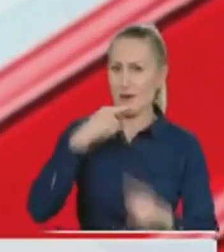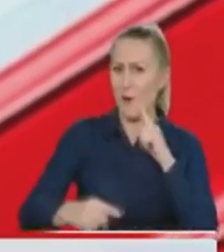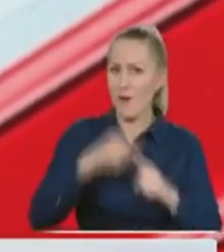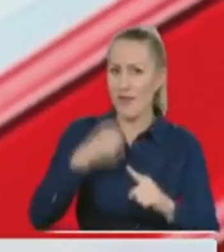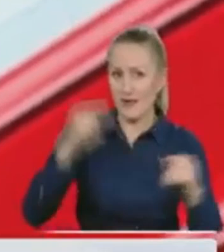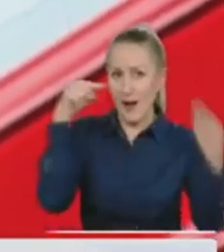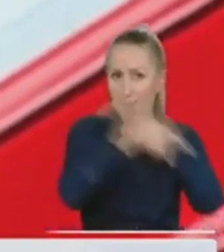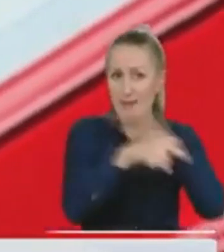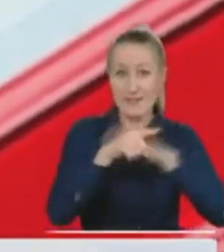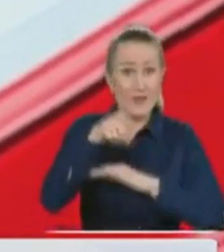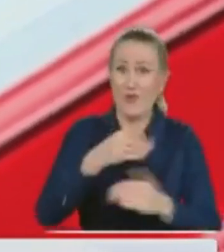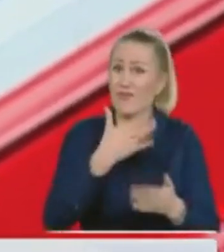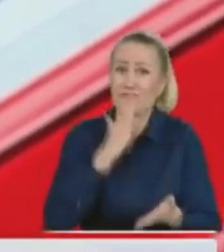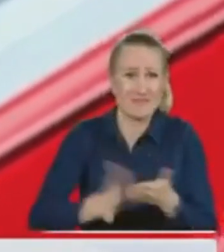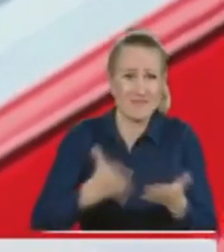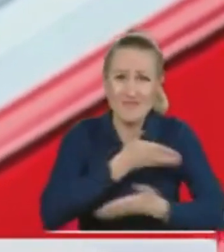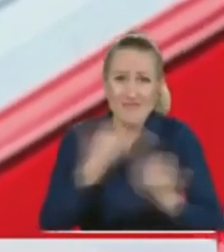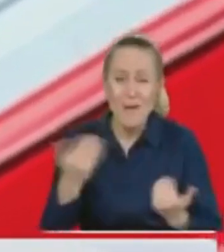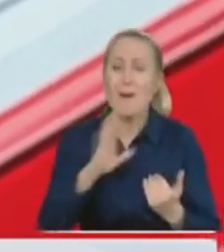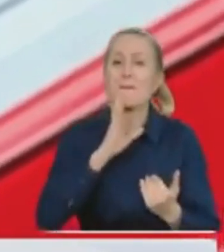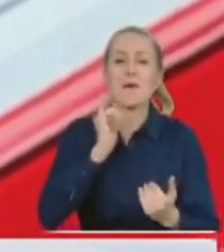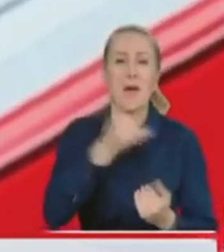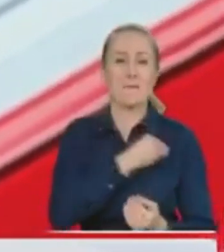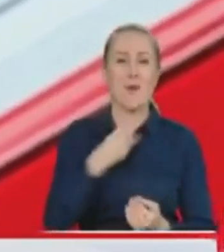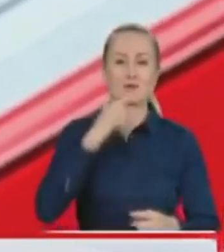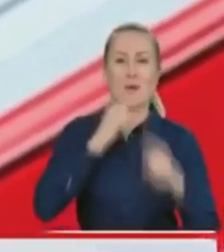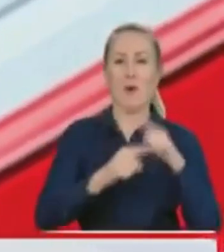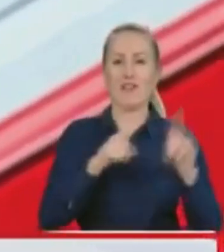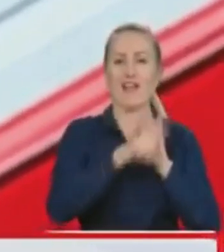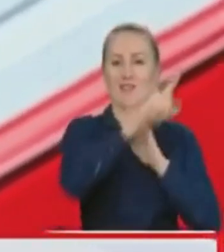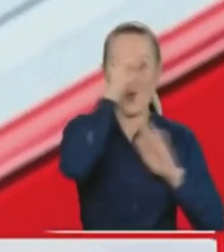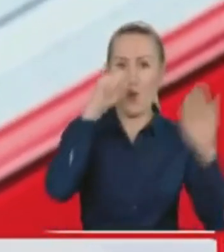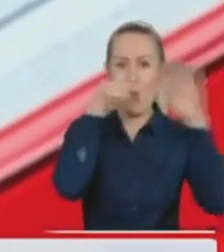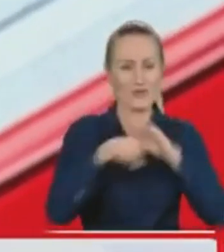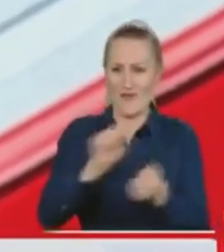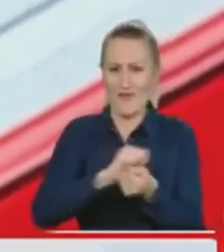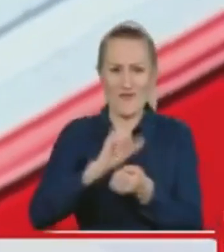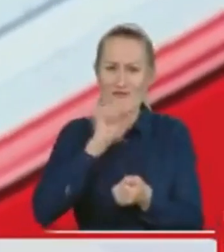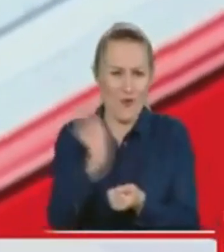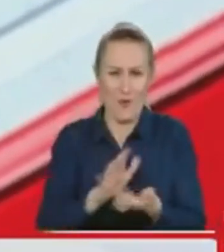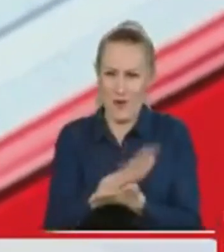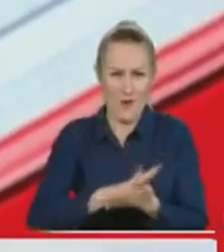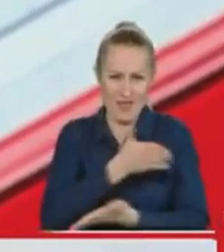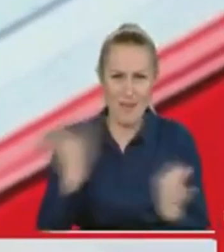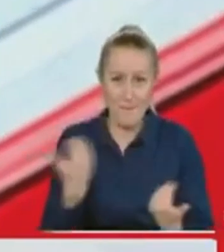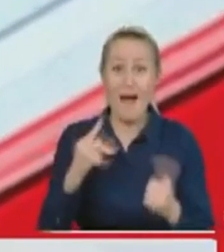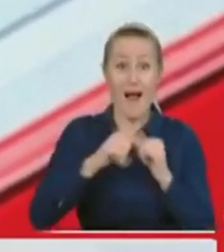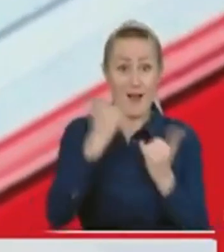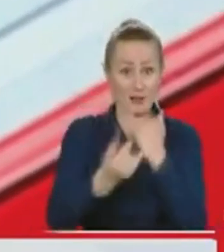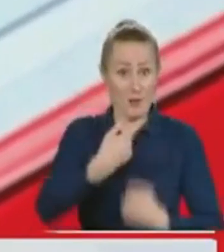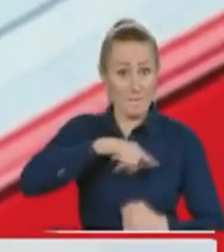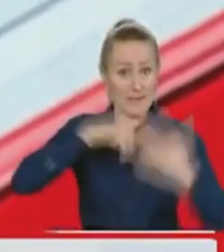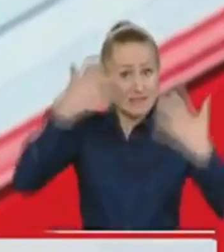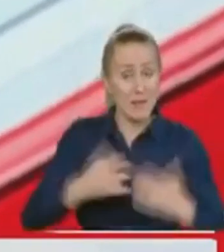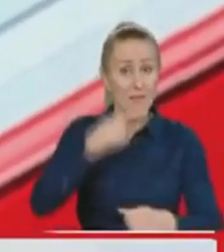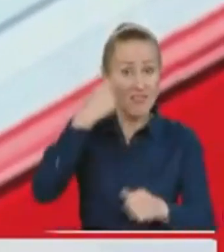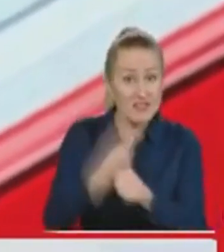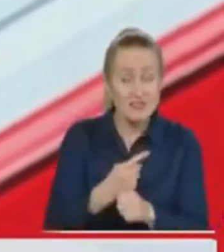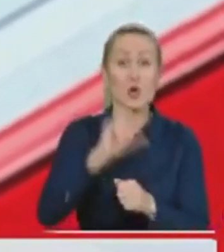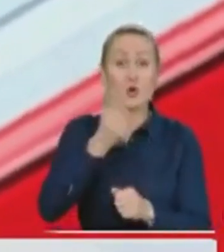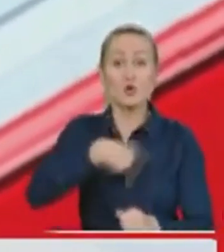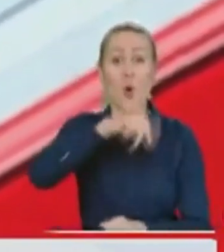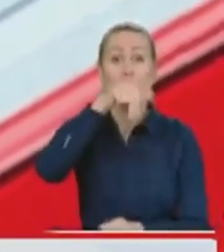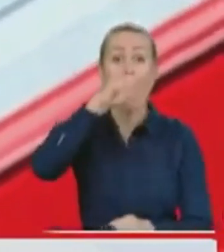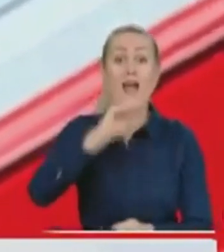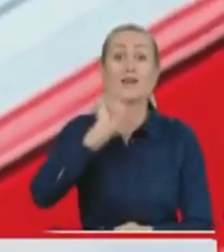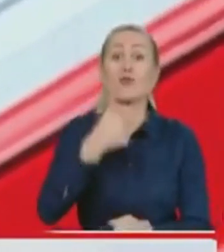міграційна політика, якої також немає, і як і польської політики щодо біженців. Натомість, якщо ми взагалі хочемо мати вплив на